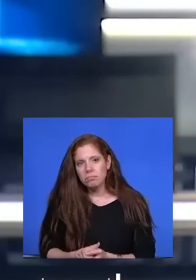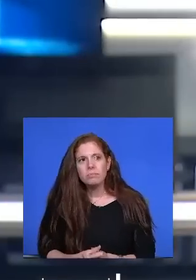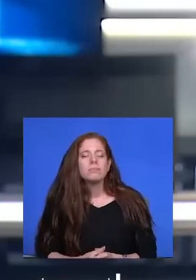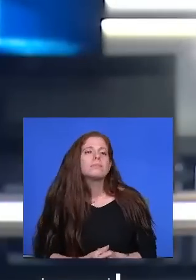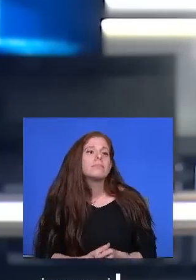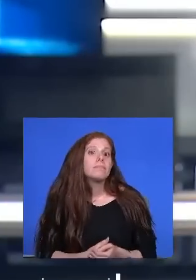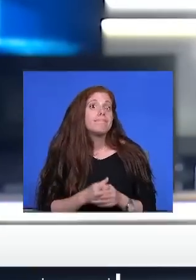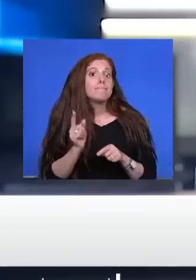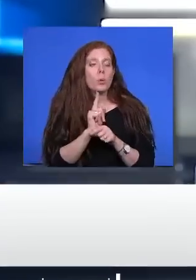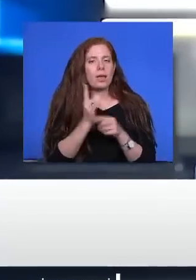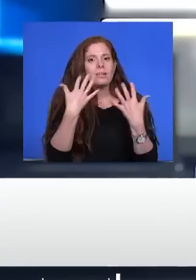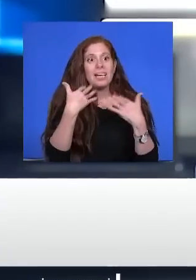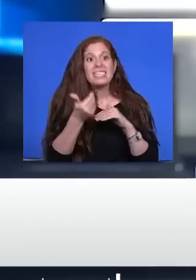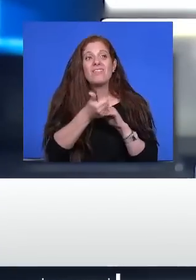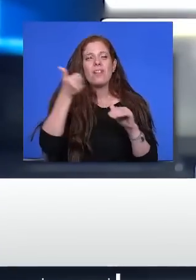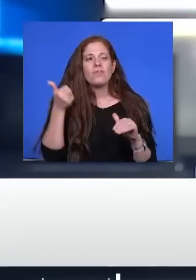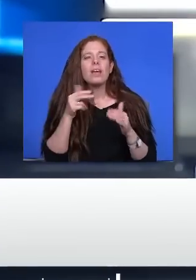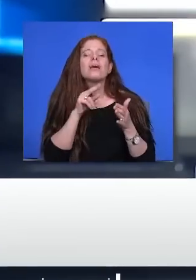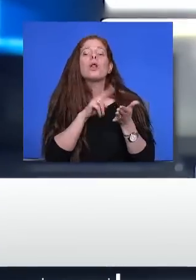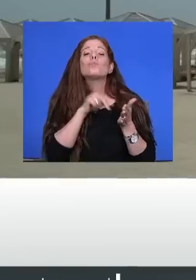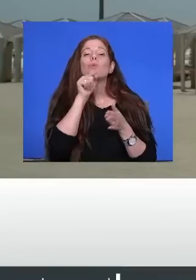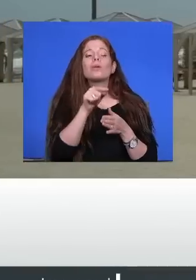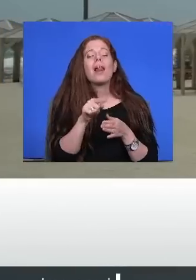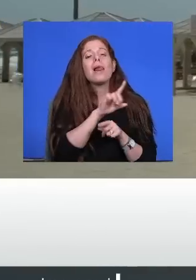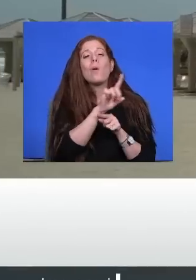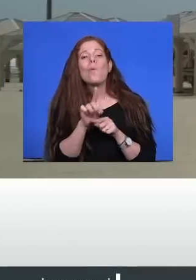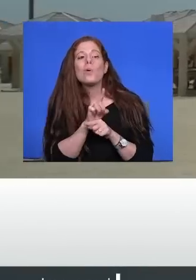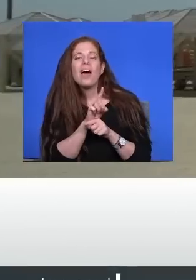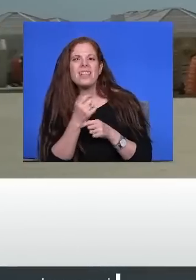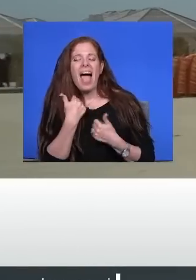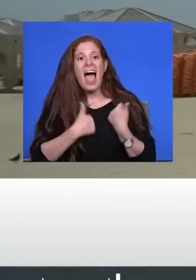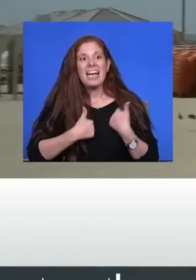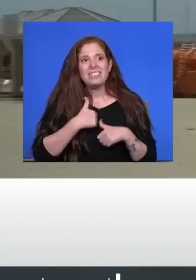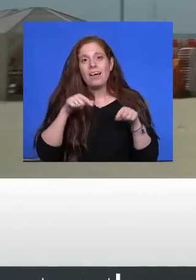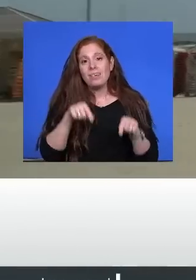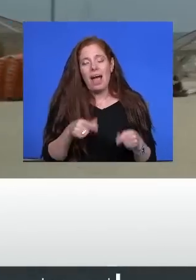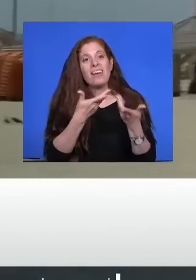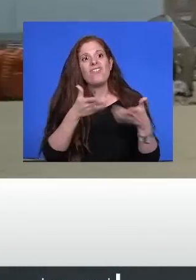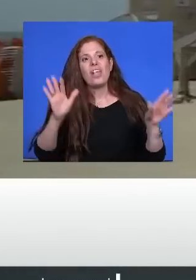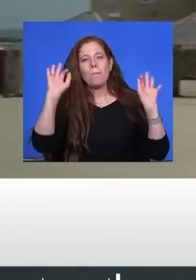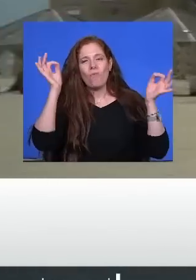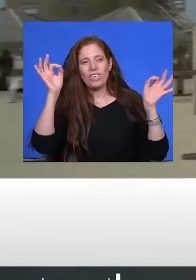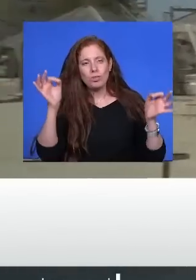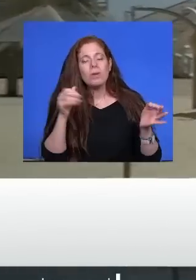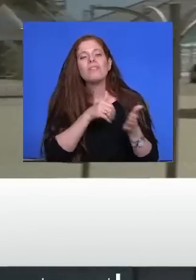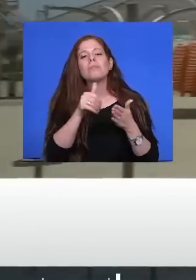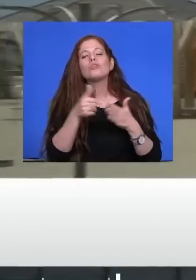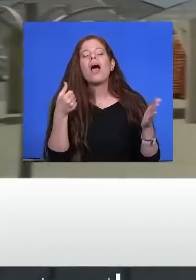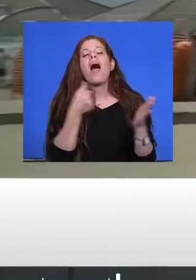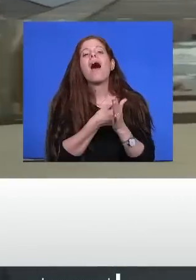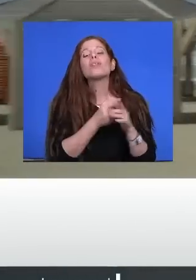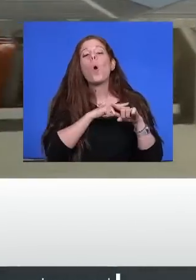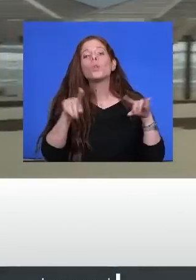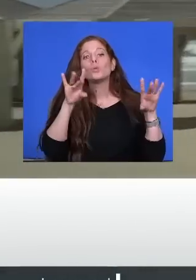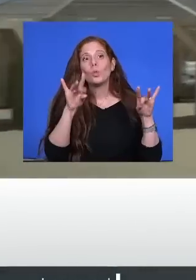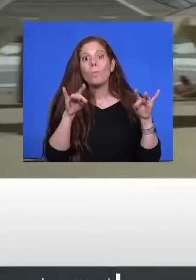עוד רגע תחזית, אבל קודם לתמונות האלה, עונת הרחצה כבר כאן, היא נפתחה היום באופן רשמי ותימשך עד חודש אוקטובר, אז